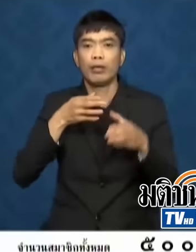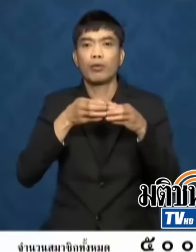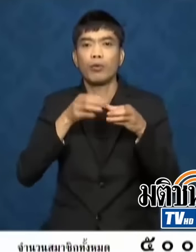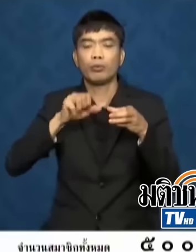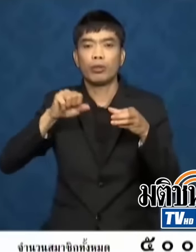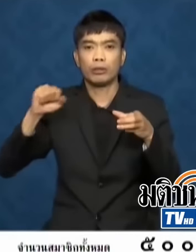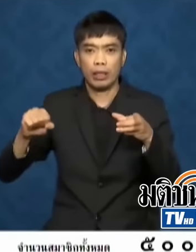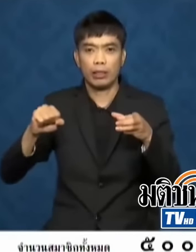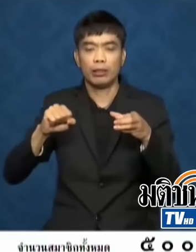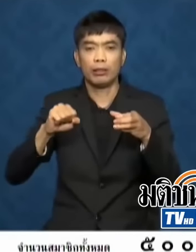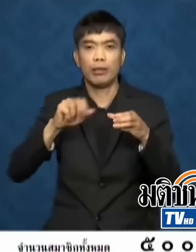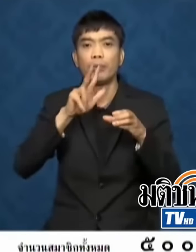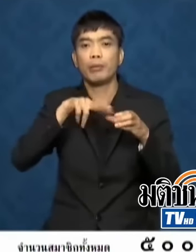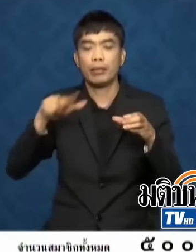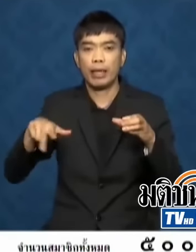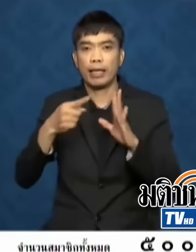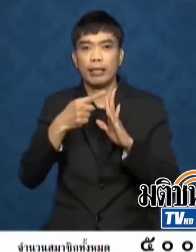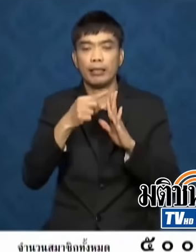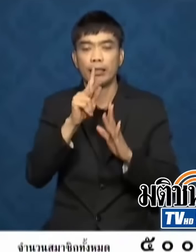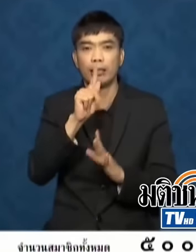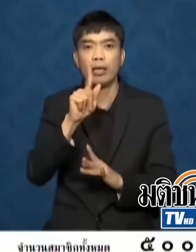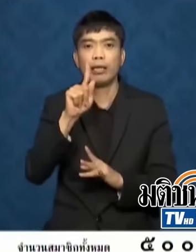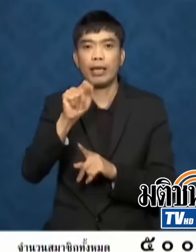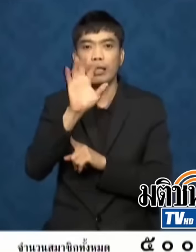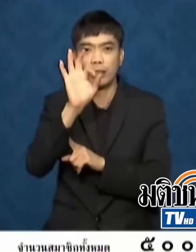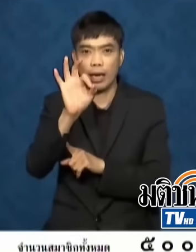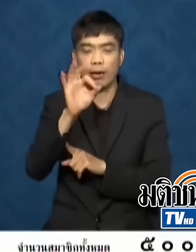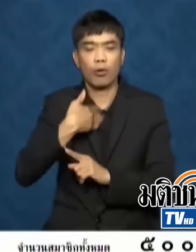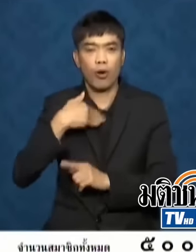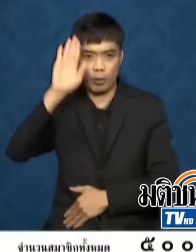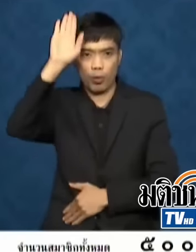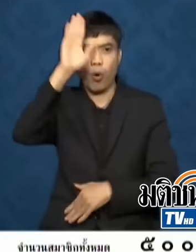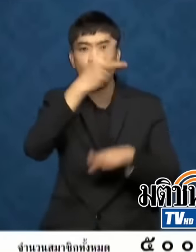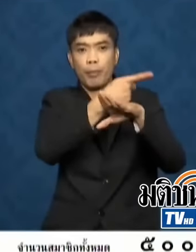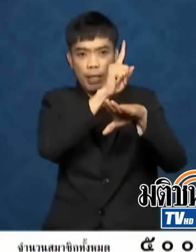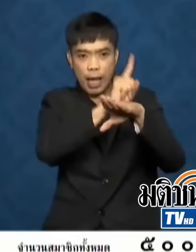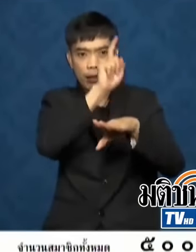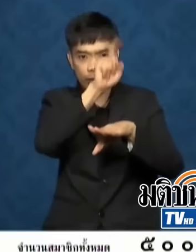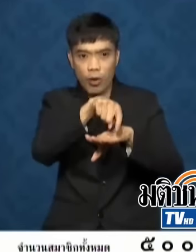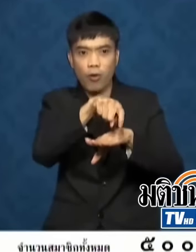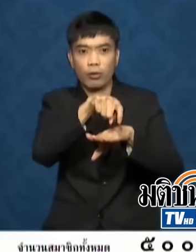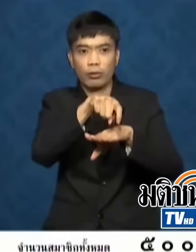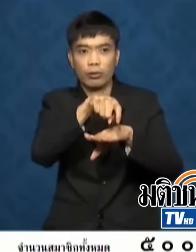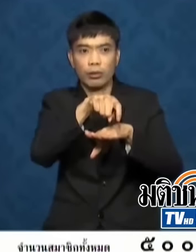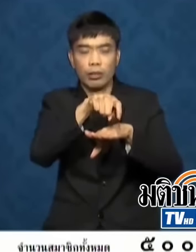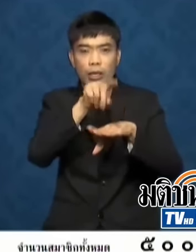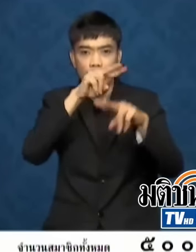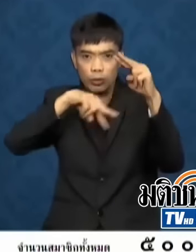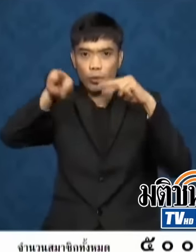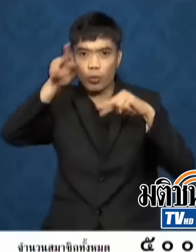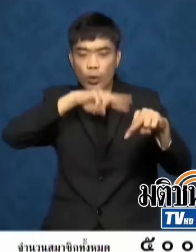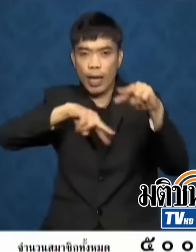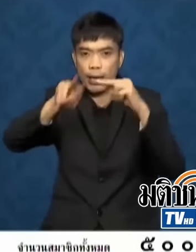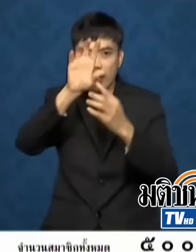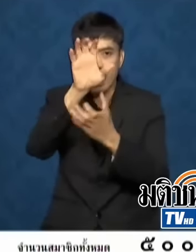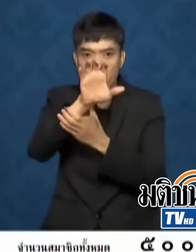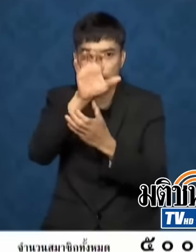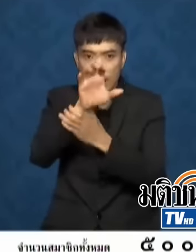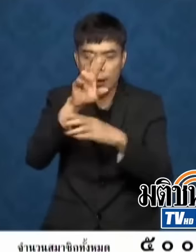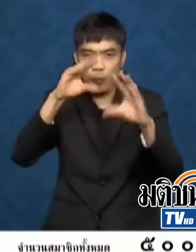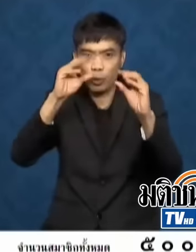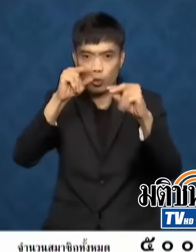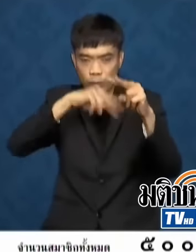ศรีสะเกษเขต9ค่ะขอประท้วงท่านประธานค่ะให้ควบคุมการข้อบังคับข้อ